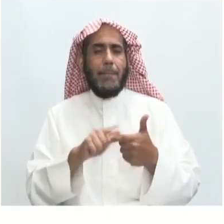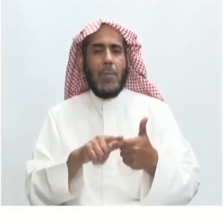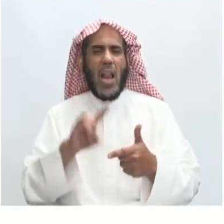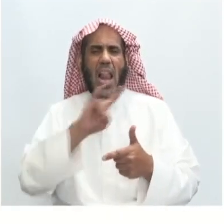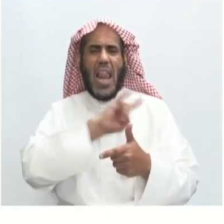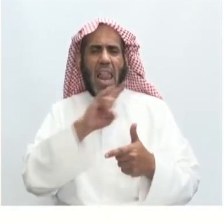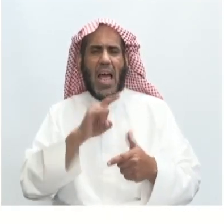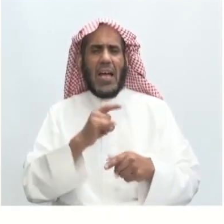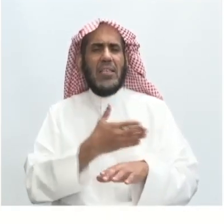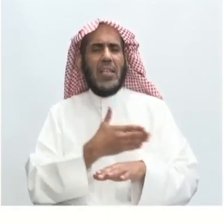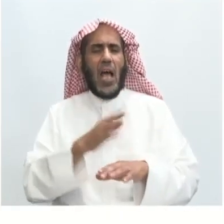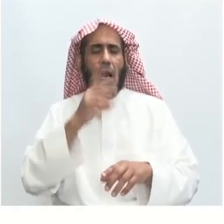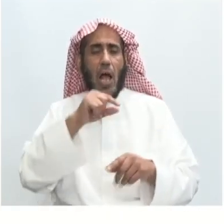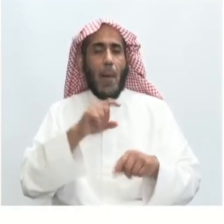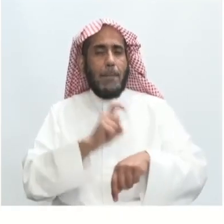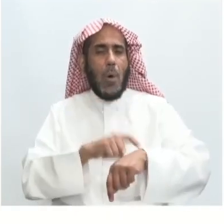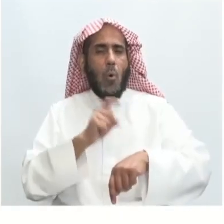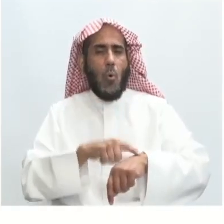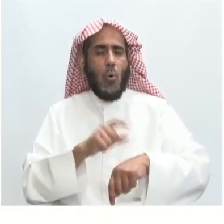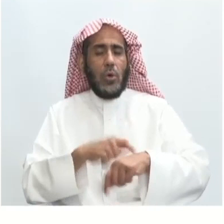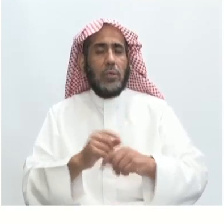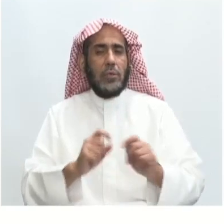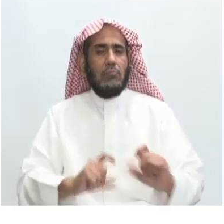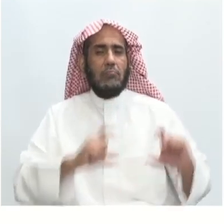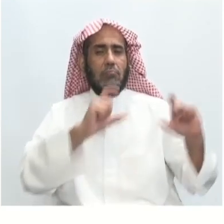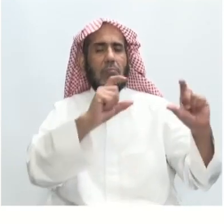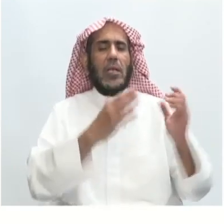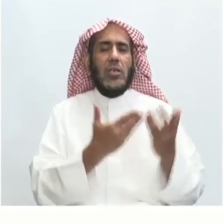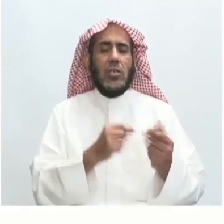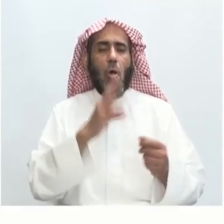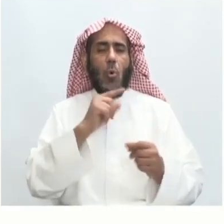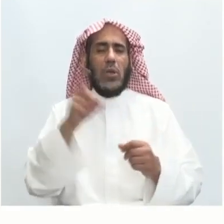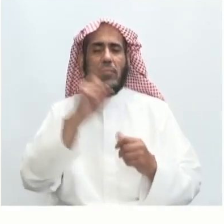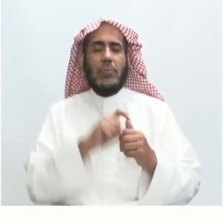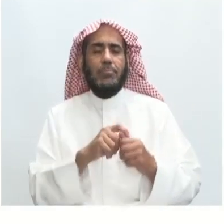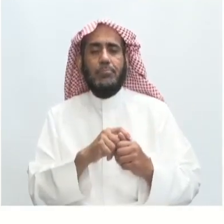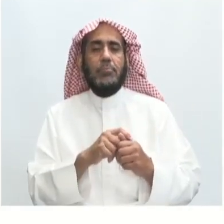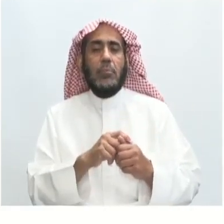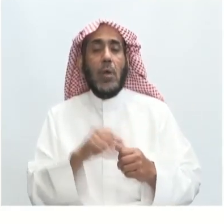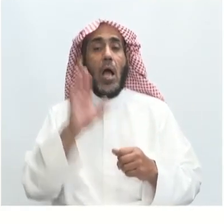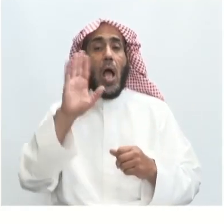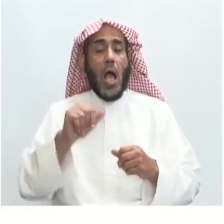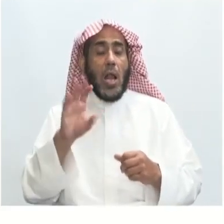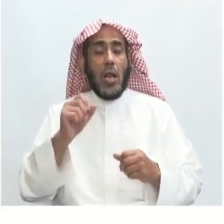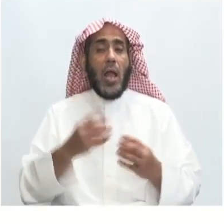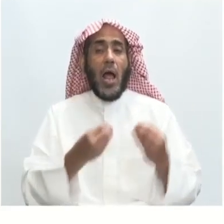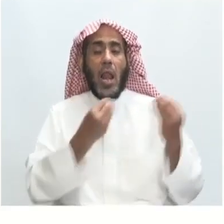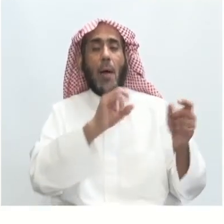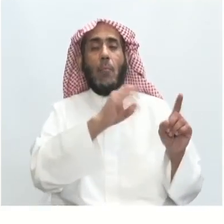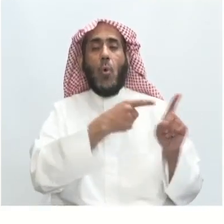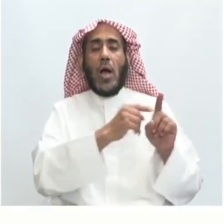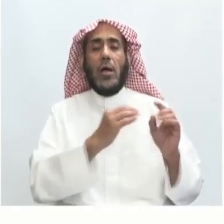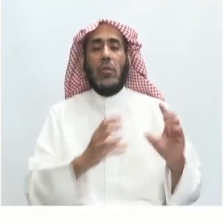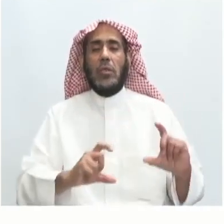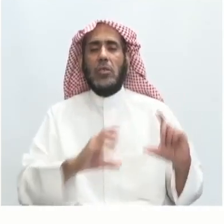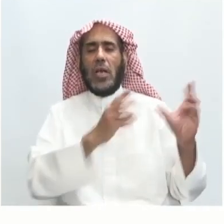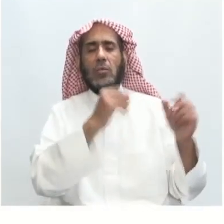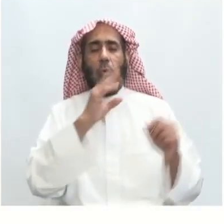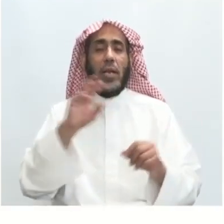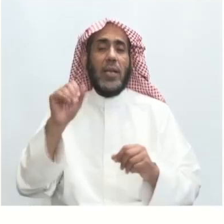لا تتاخر عن موعد نيل الجائزه والاستفهام اقول هل نال معاذ الجائزه